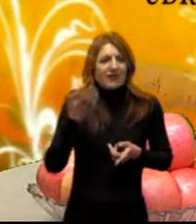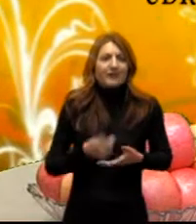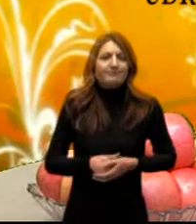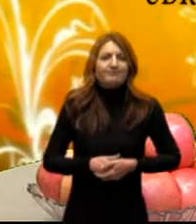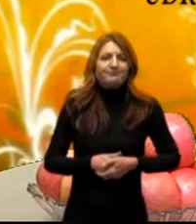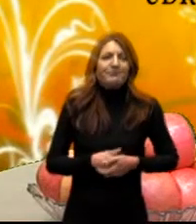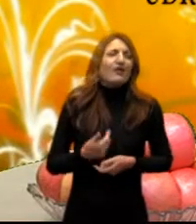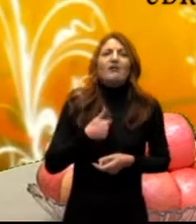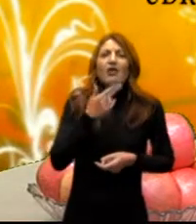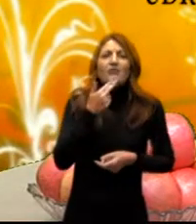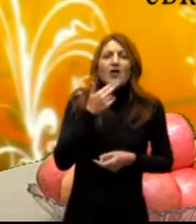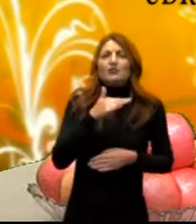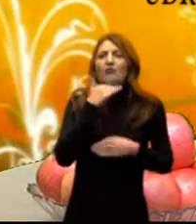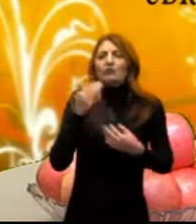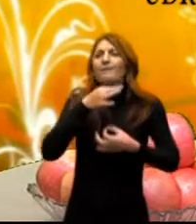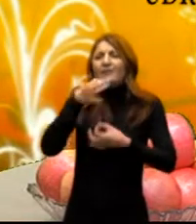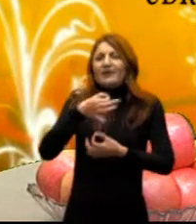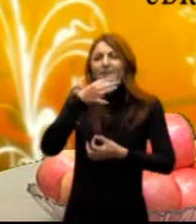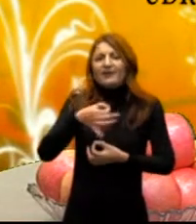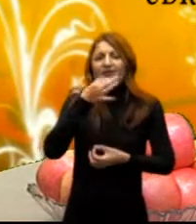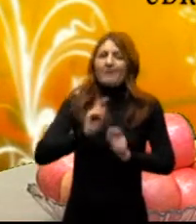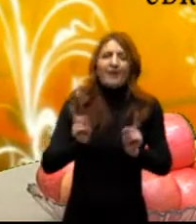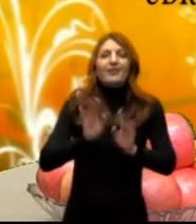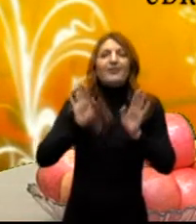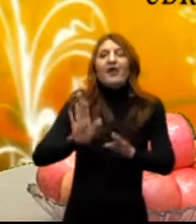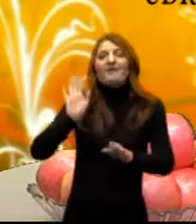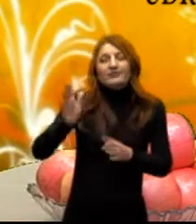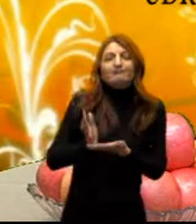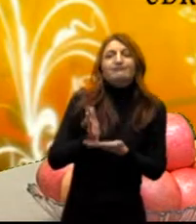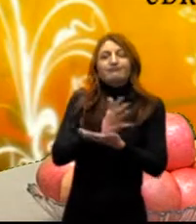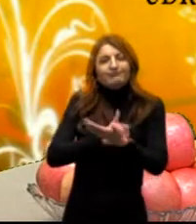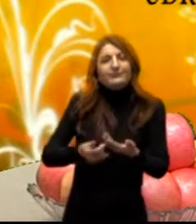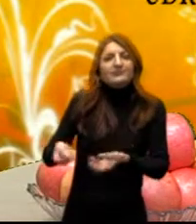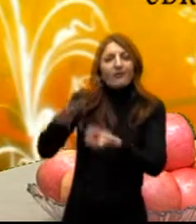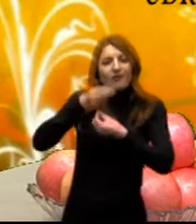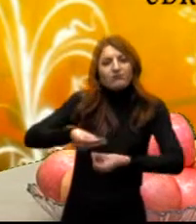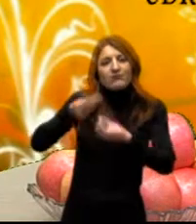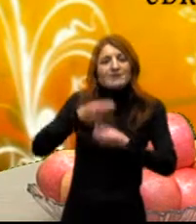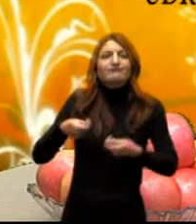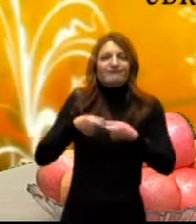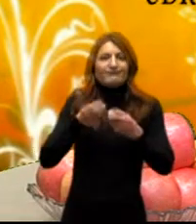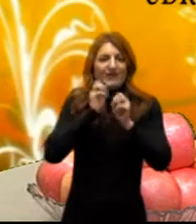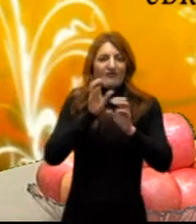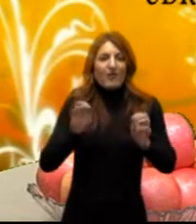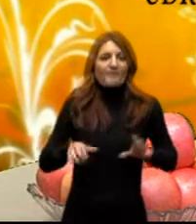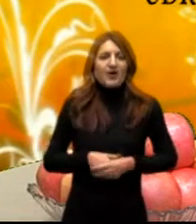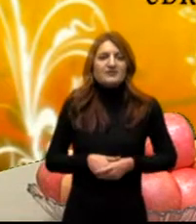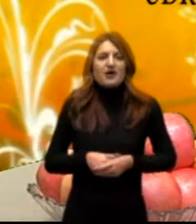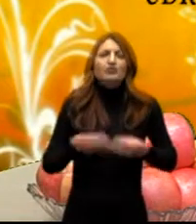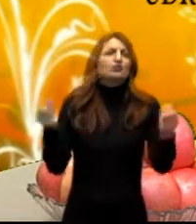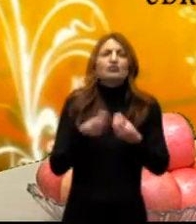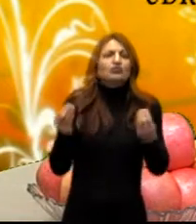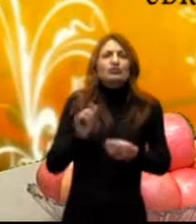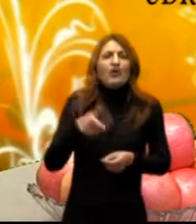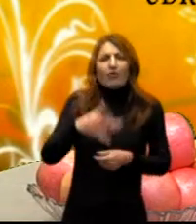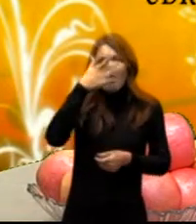neću vama postavljati puno pitanja jer bih željela da svaku vašu minutu iskoristimo za informaciju. Znači, što je